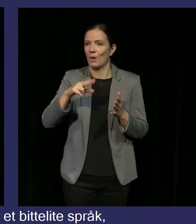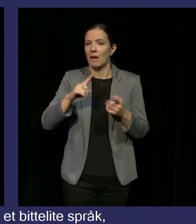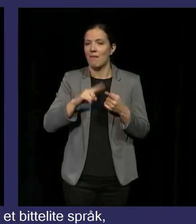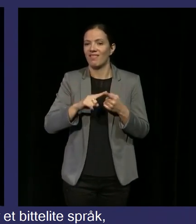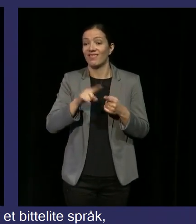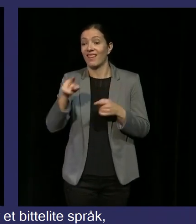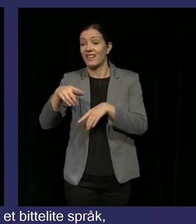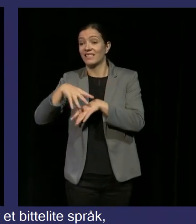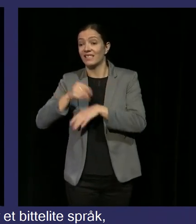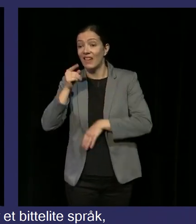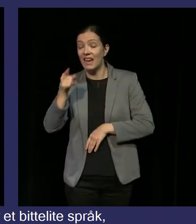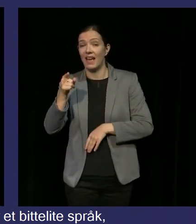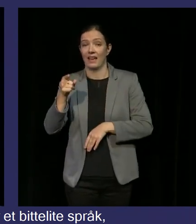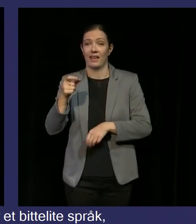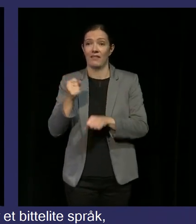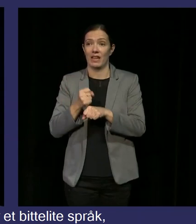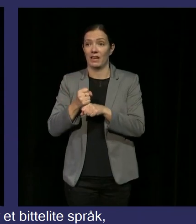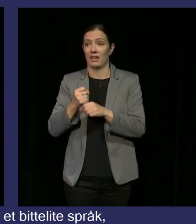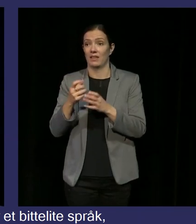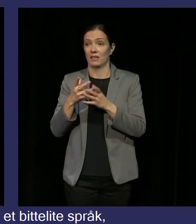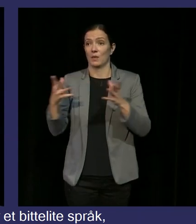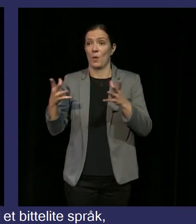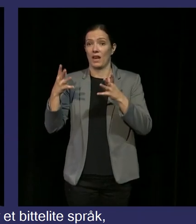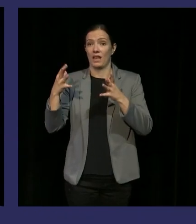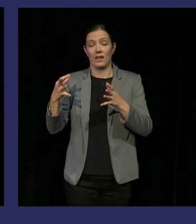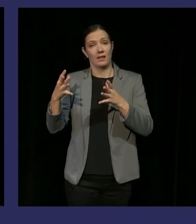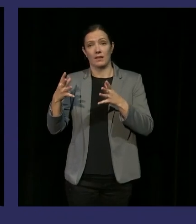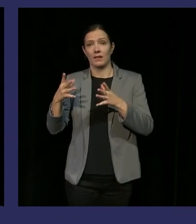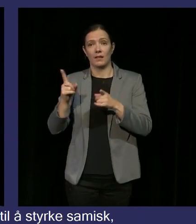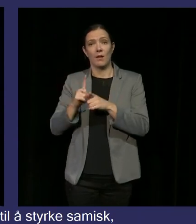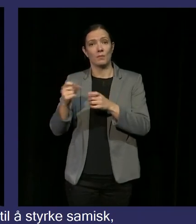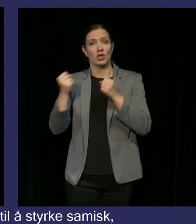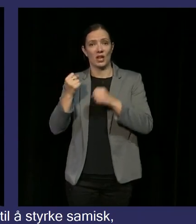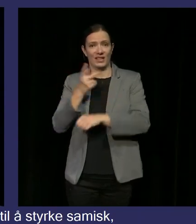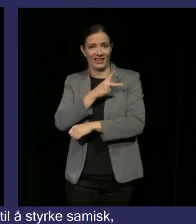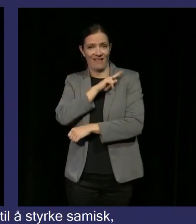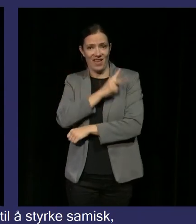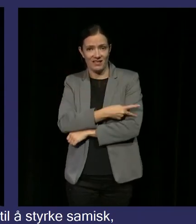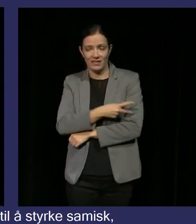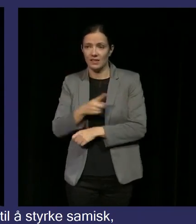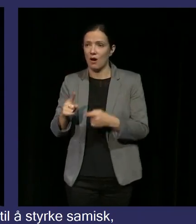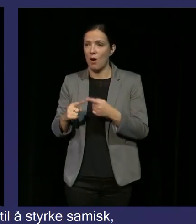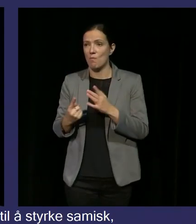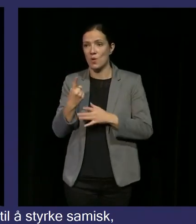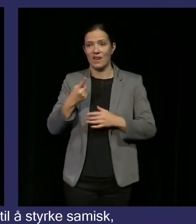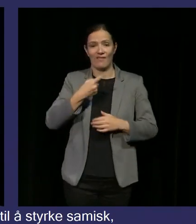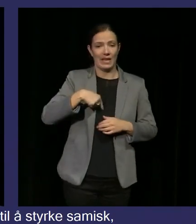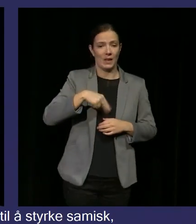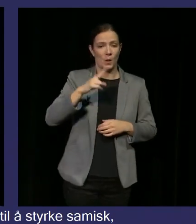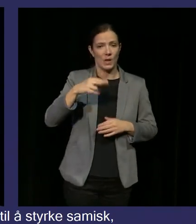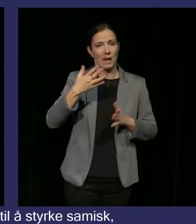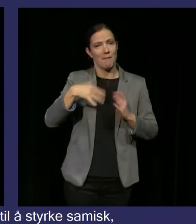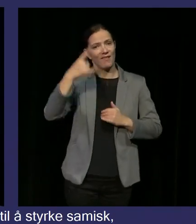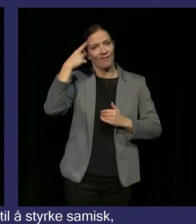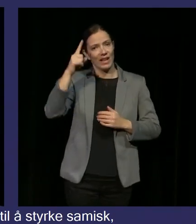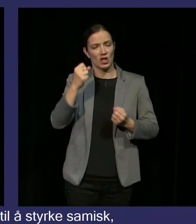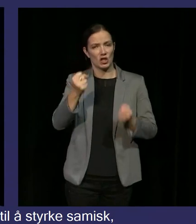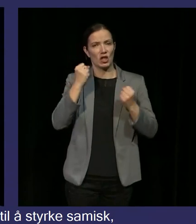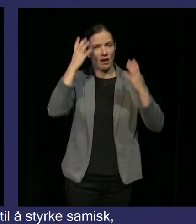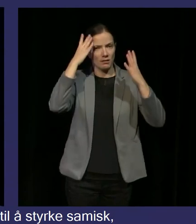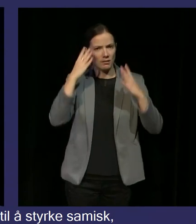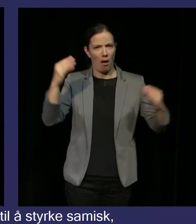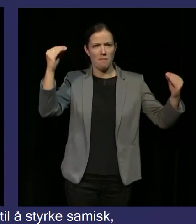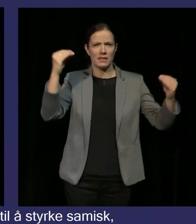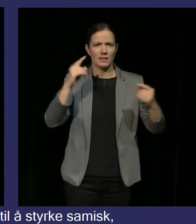egentlig I Sverige har gjort flere grep som har styrket kvensk. Og så har vi kanskje vi I Norge vært flinkere til å styrke